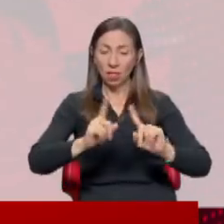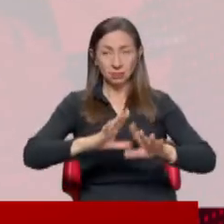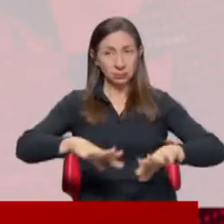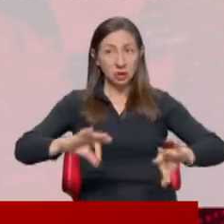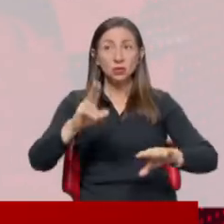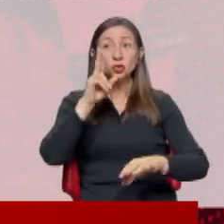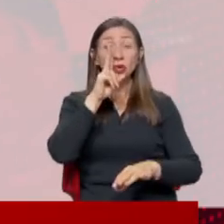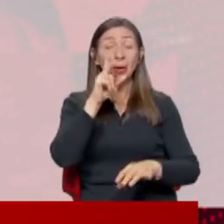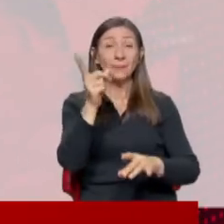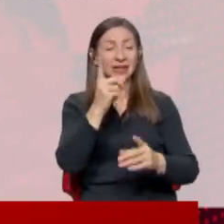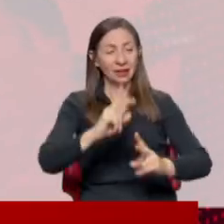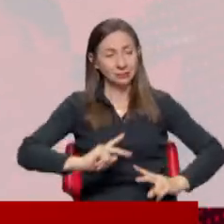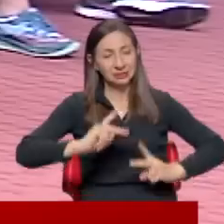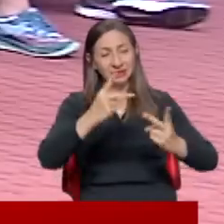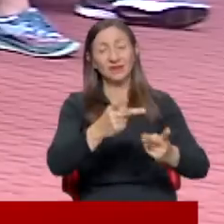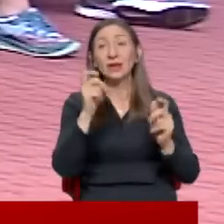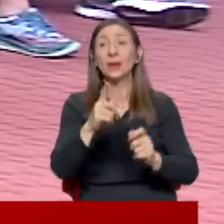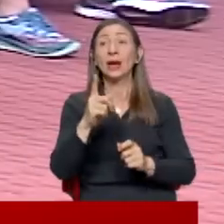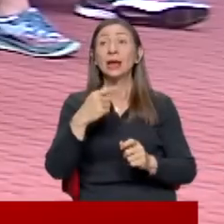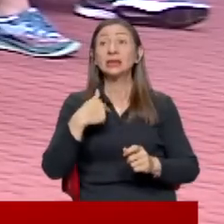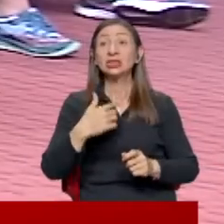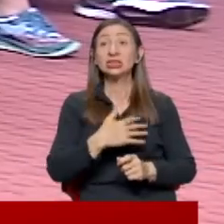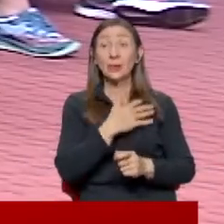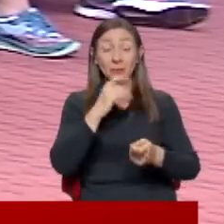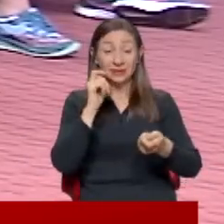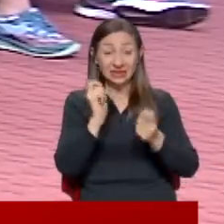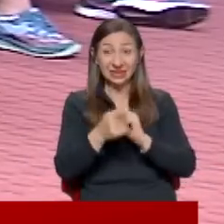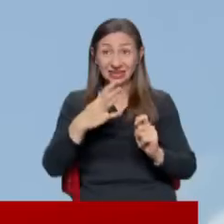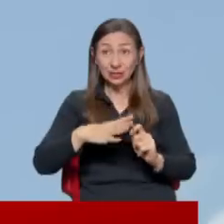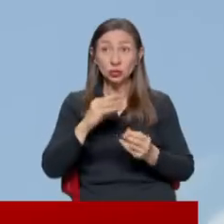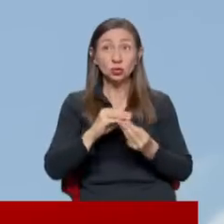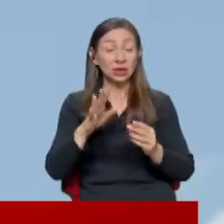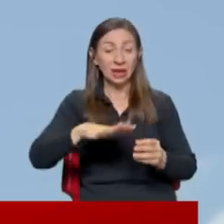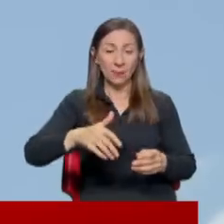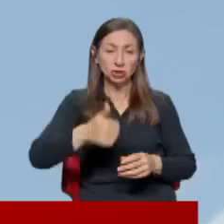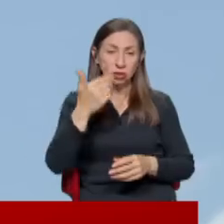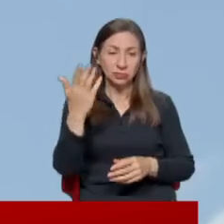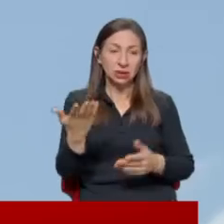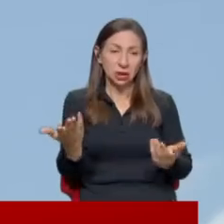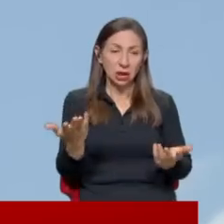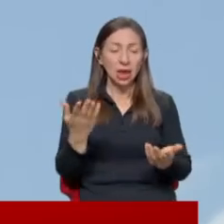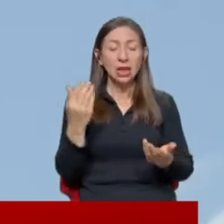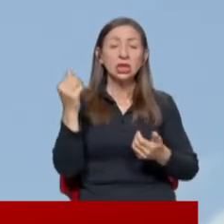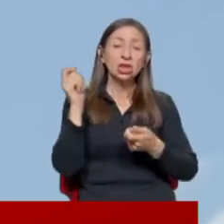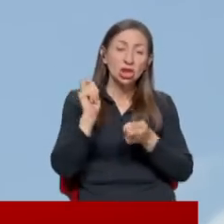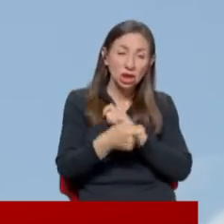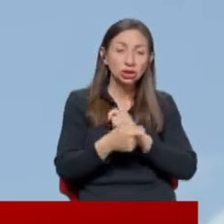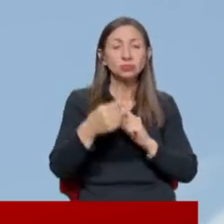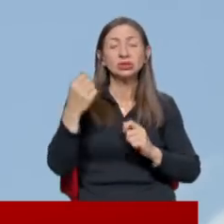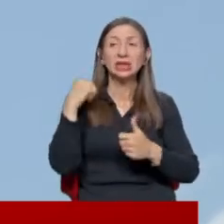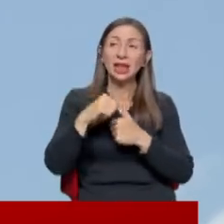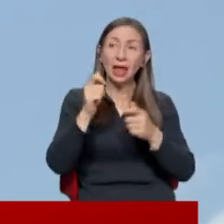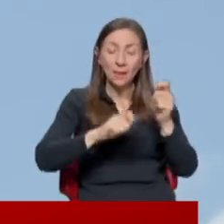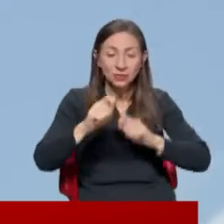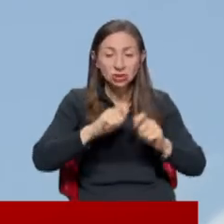yönetir ve sonunda birine el verir. Partimizde değişim istemek suç değildir. Genel başkanımız da zaten yenilenmenin, değişimin önünü sonuna